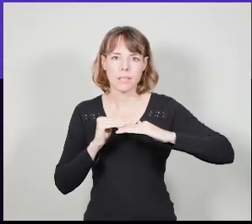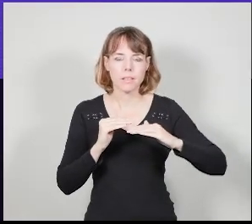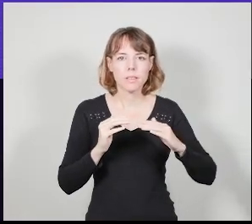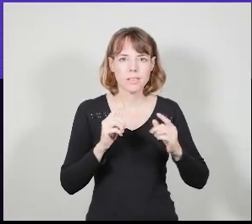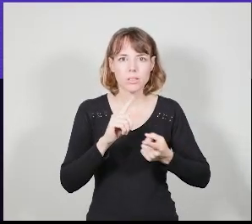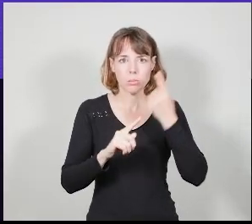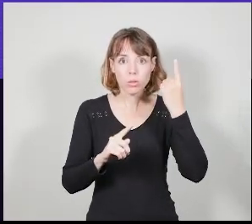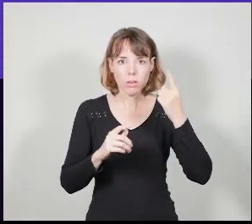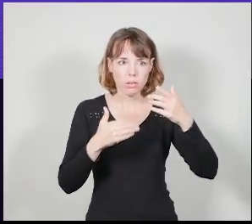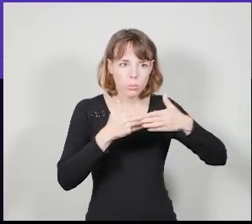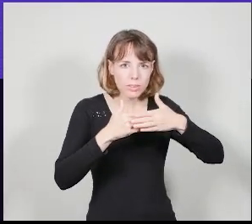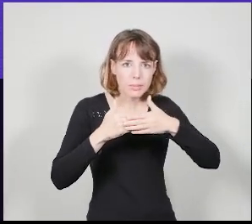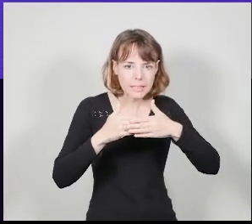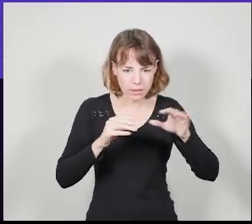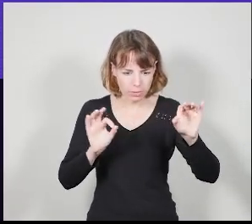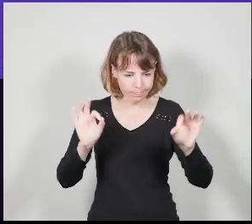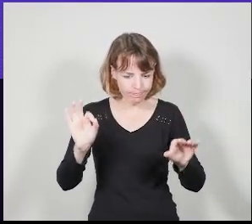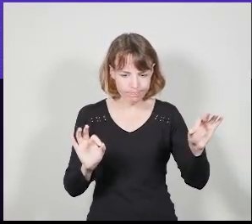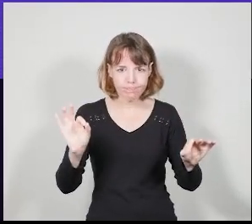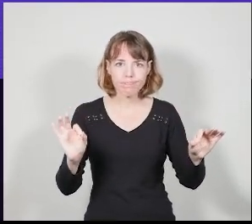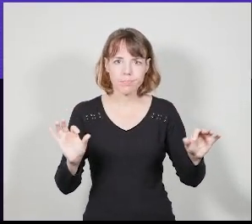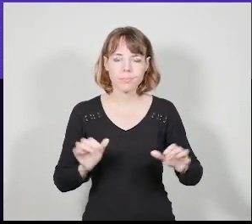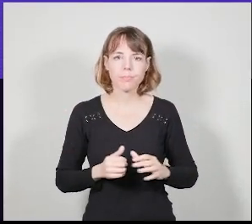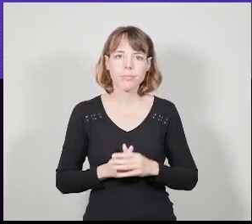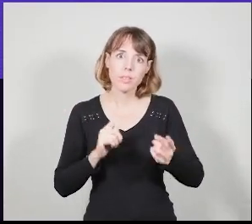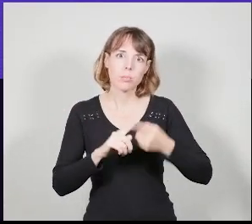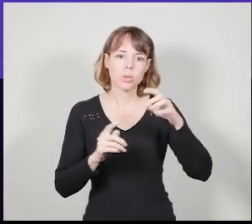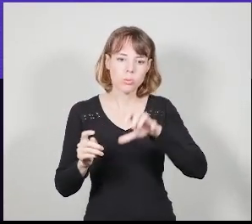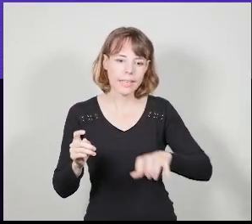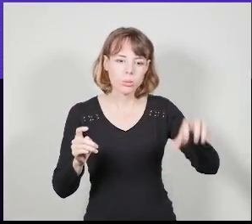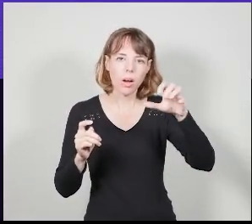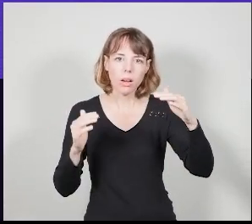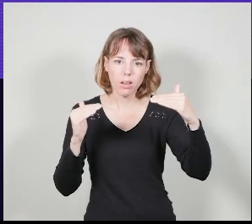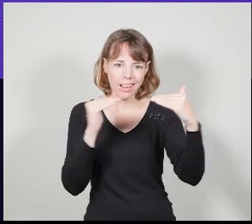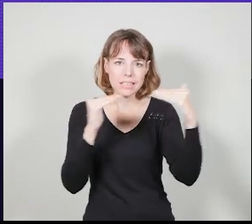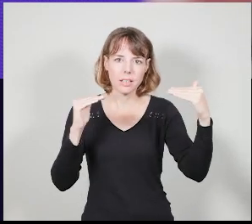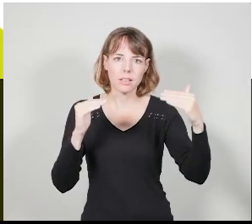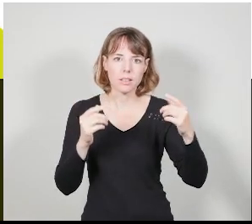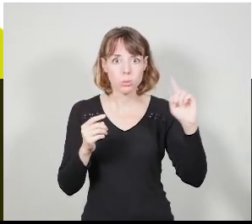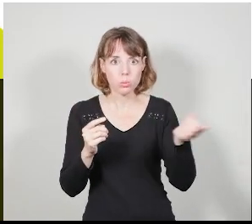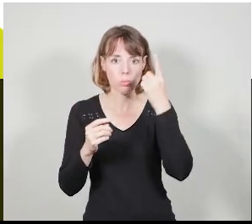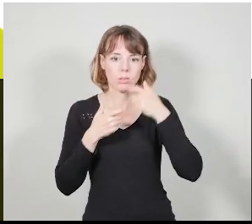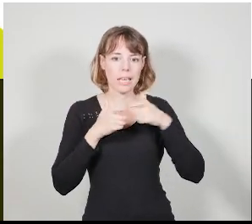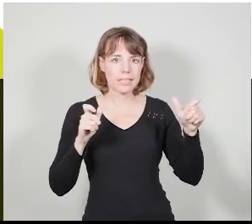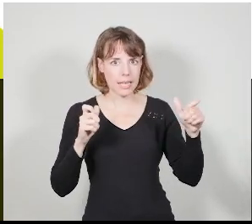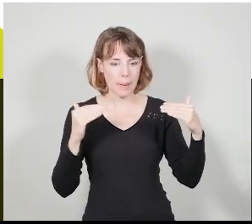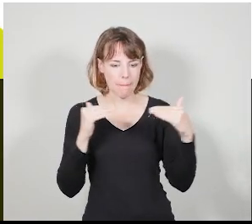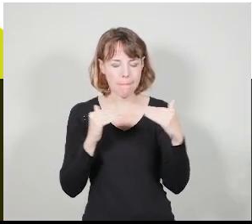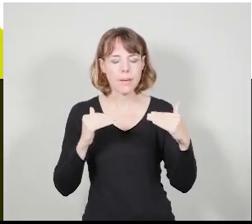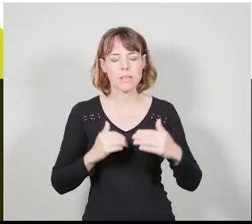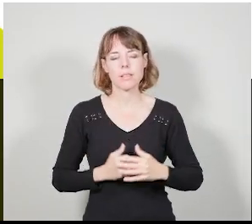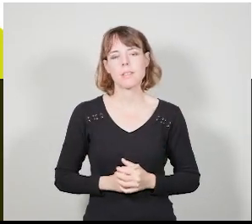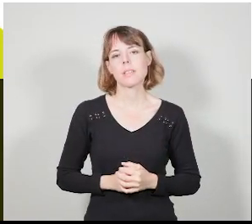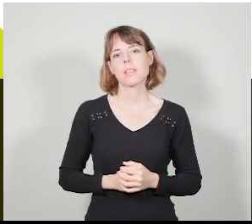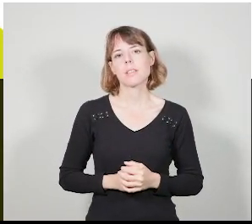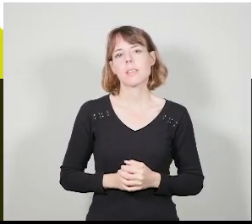Et donc c'est un peu l'enjeu d'aller vers plus d'équité sur les territoires en termes d'offres. On va voir un peu comment aussi vous posez le constat sur